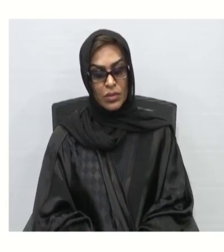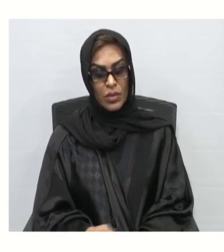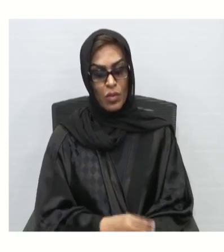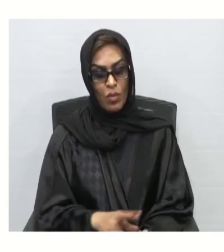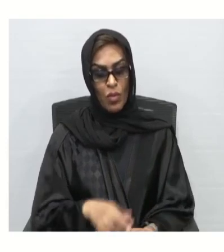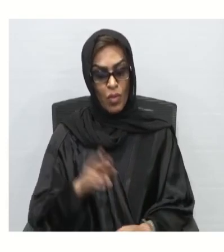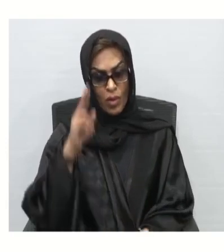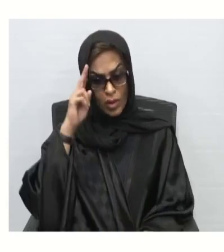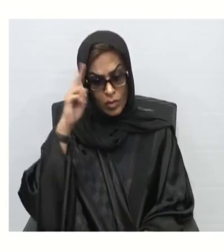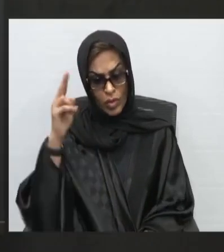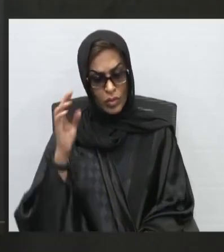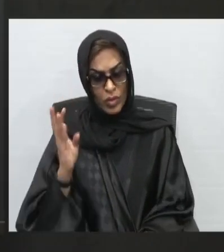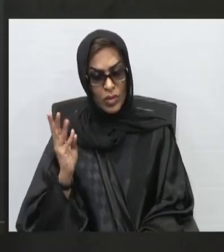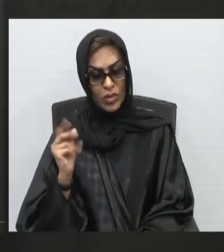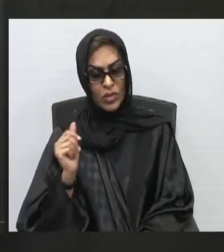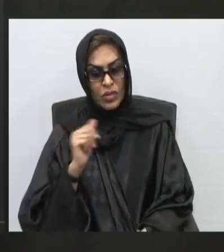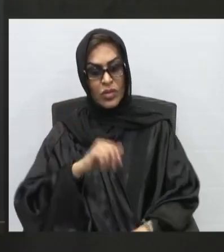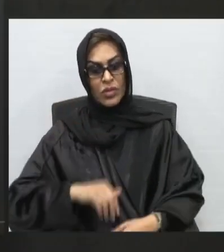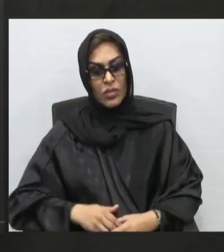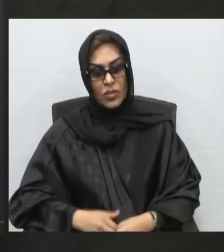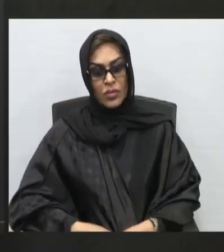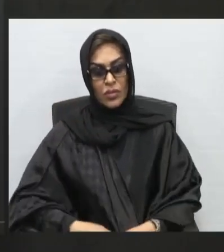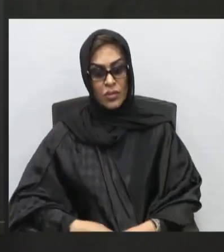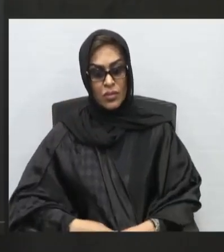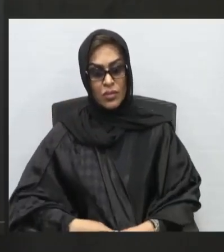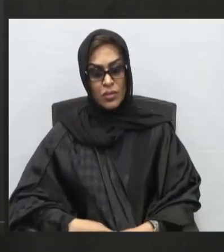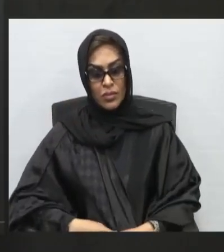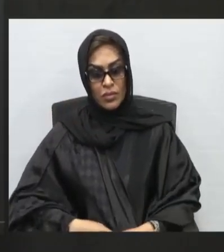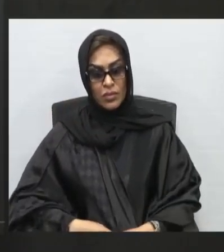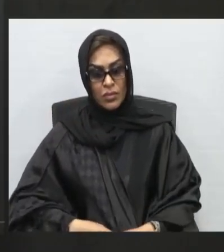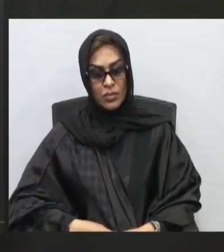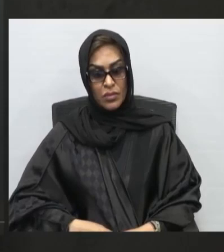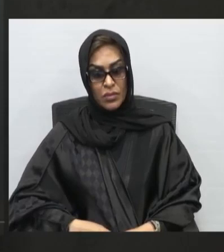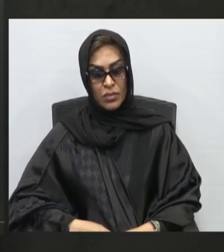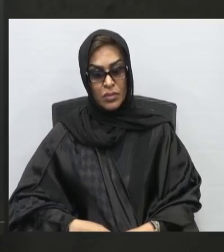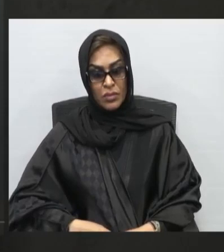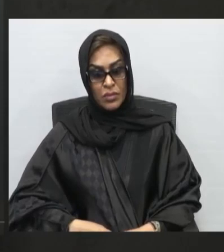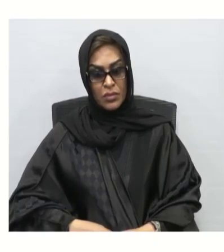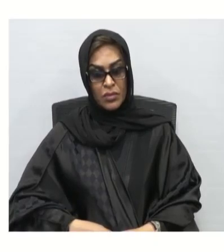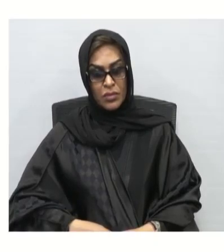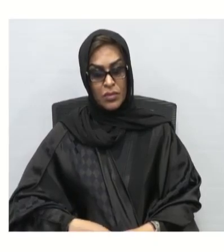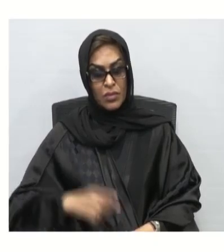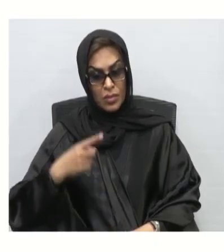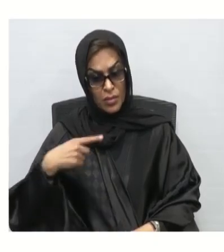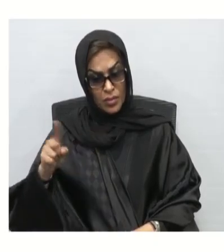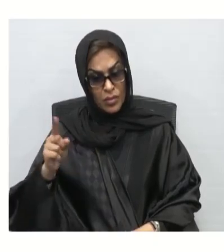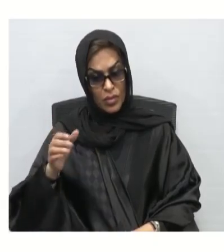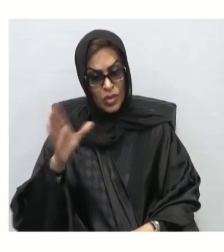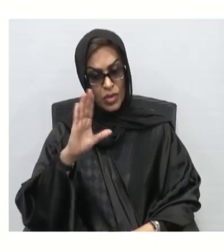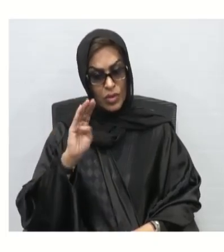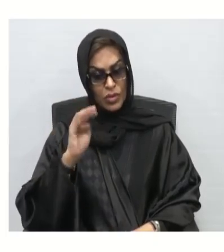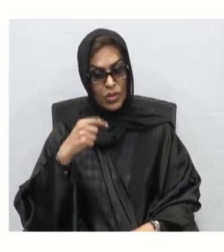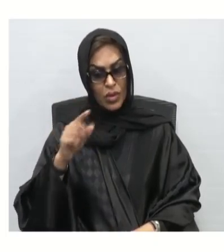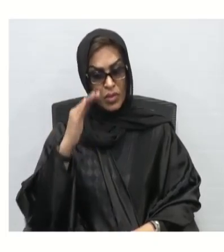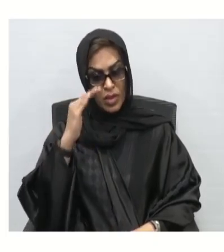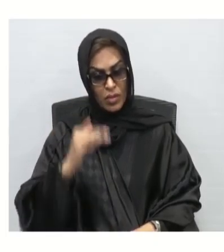السلوكيه التي يجب ان يتحلى بها المواطن الرقمي صحح الاجابه كما هي